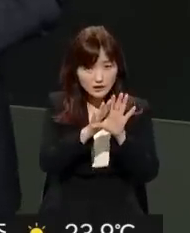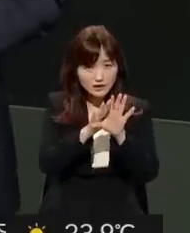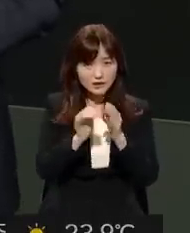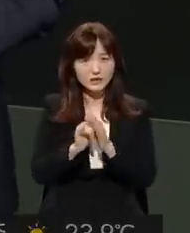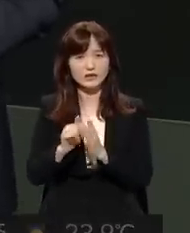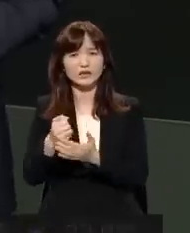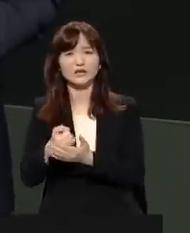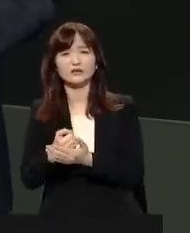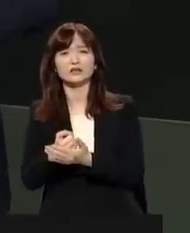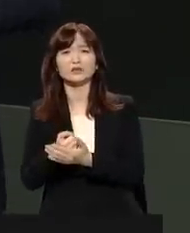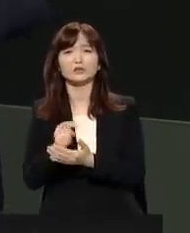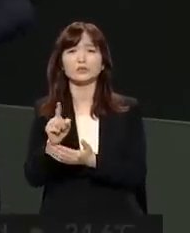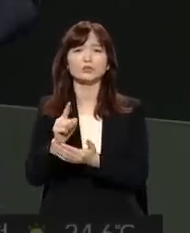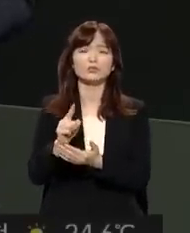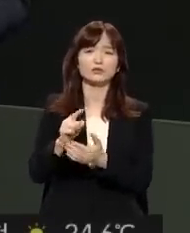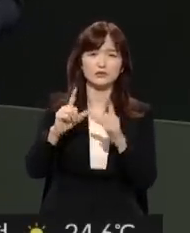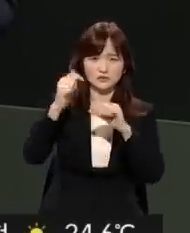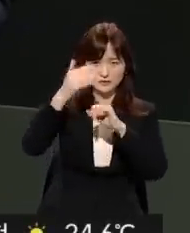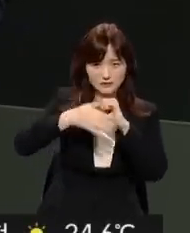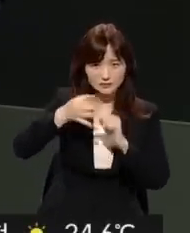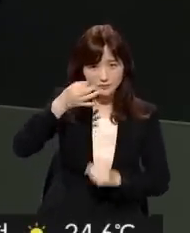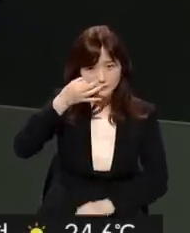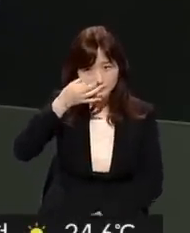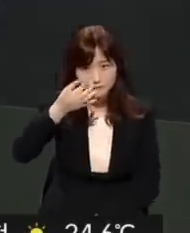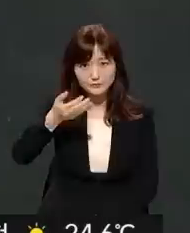태우고 있다고 하는데요. 일단 사진부터 만나보시죠.